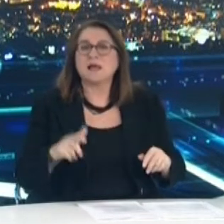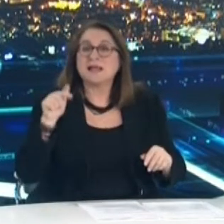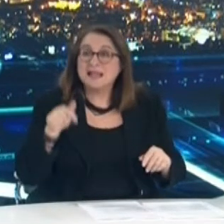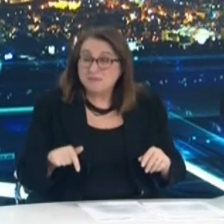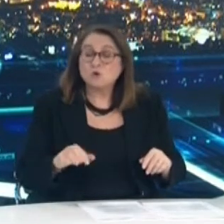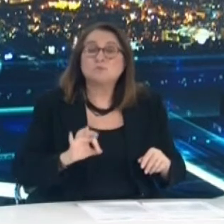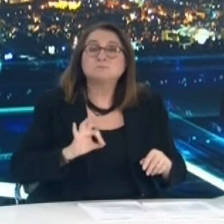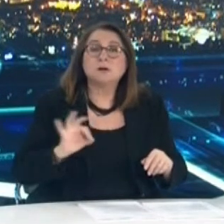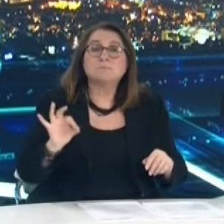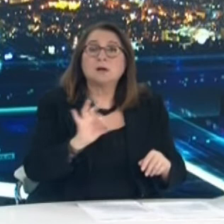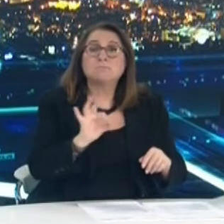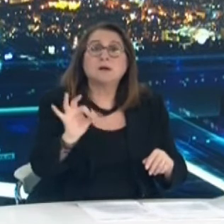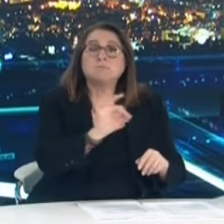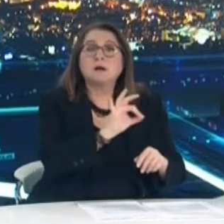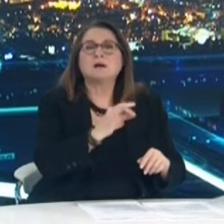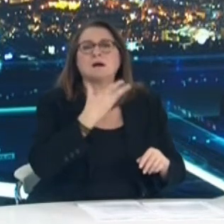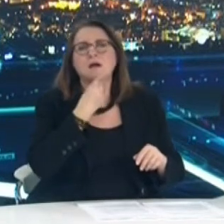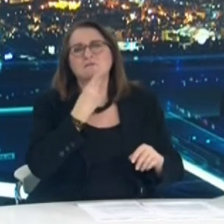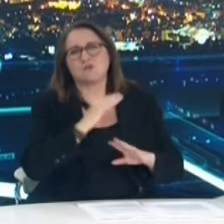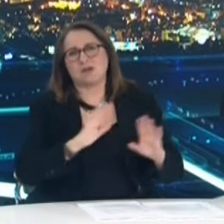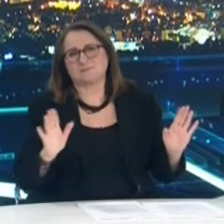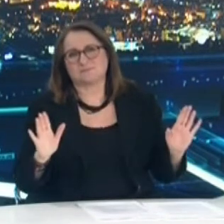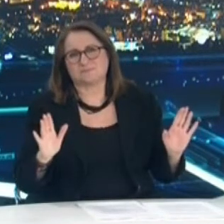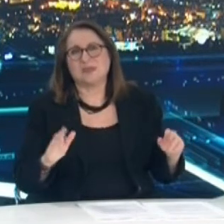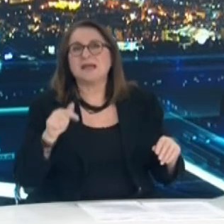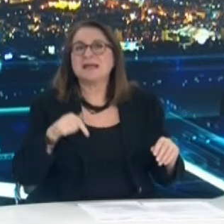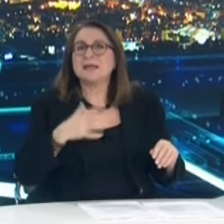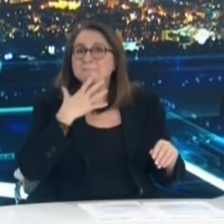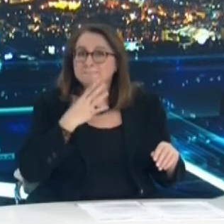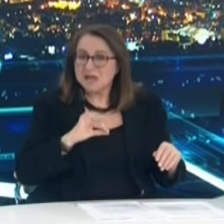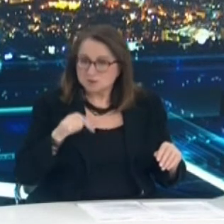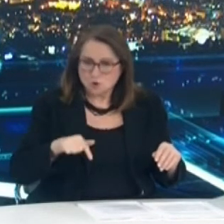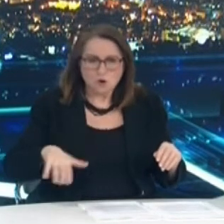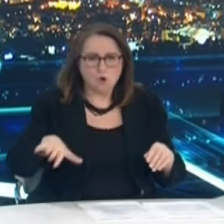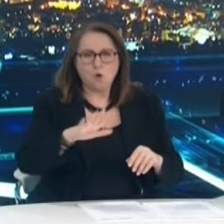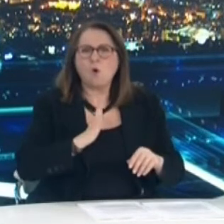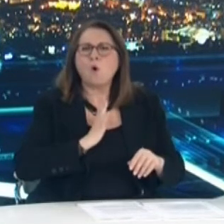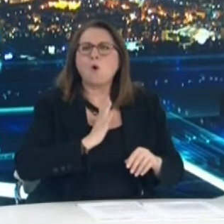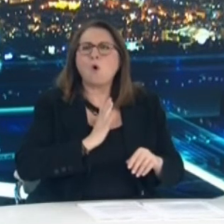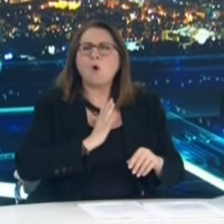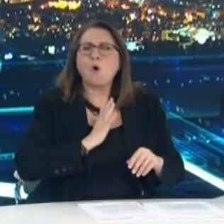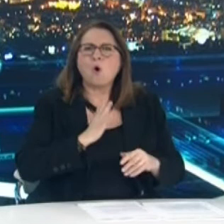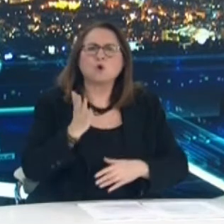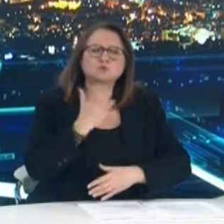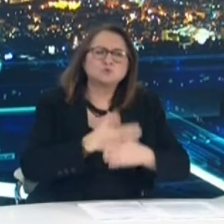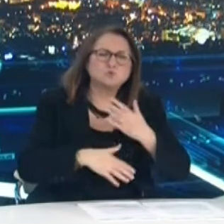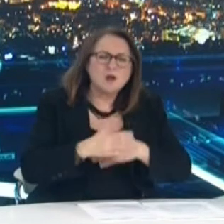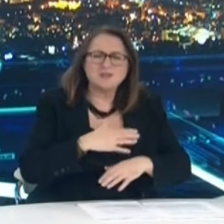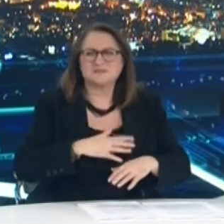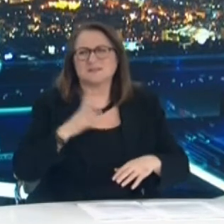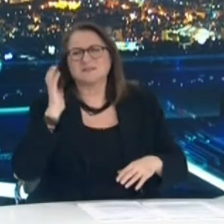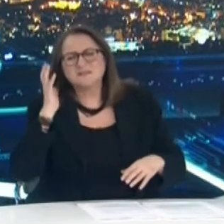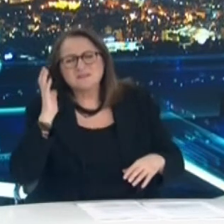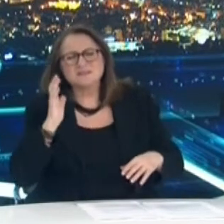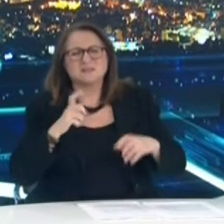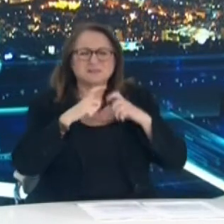Δίνει δηλαδή πιο πολλές ευκαιρίες στον ιό να κάνει καλά τη δουλειά του. Όλοι αυτοί οι παράγοντες, σε συνδυασμό με